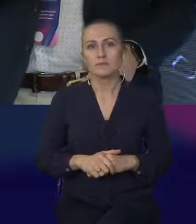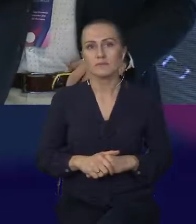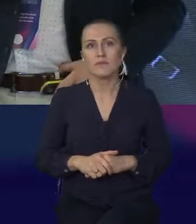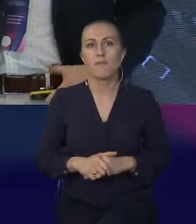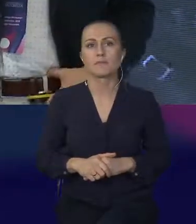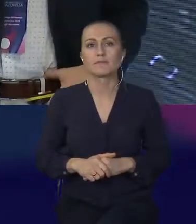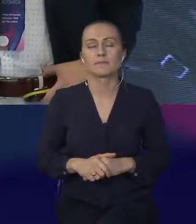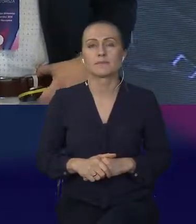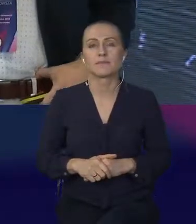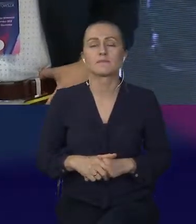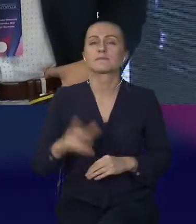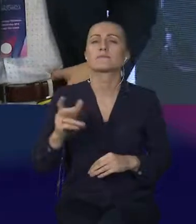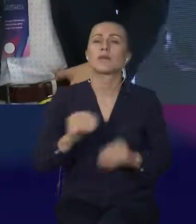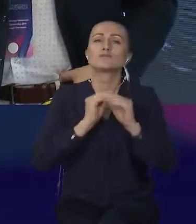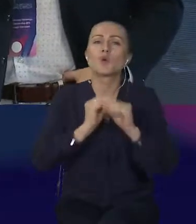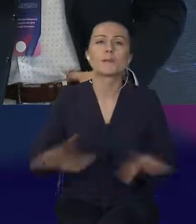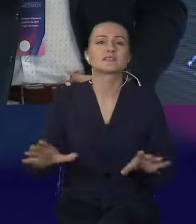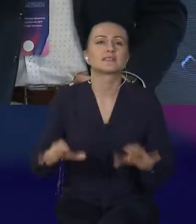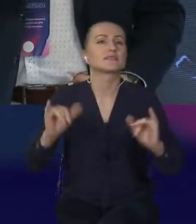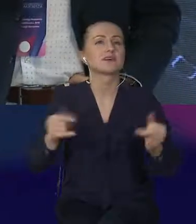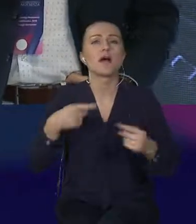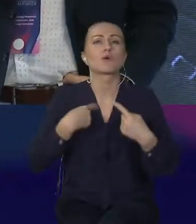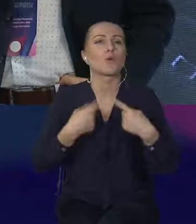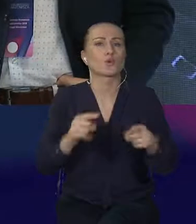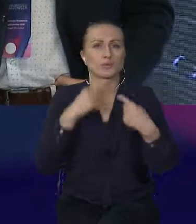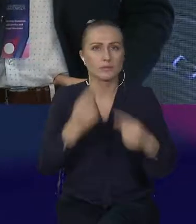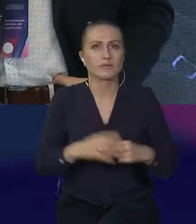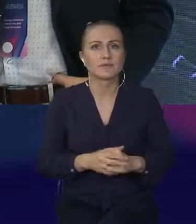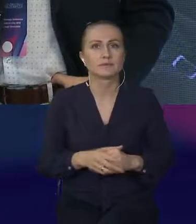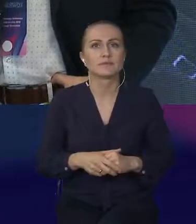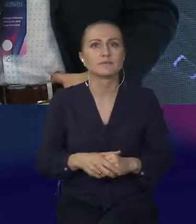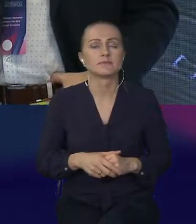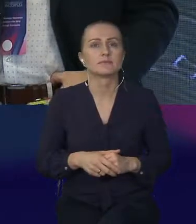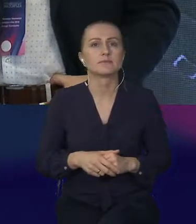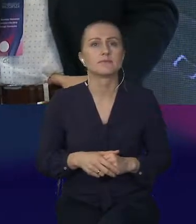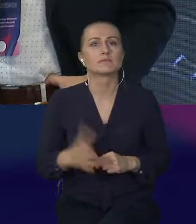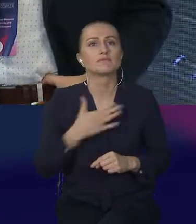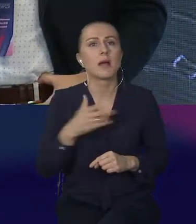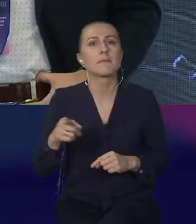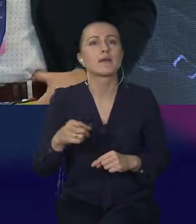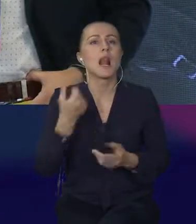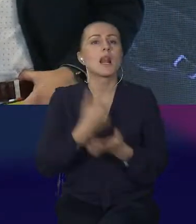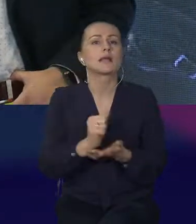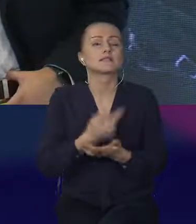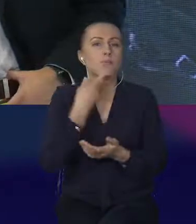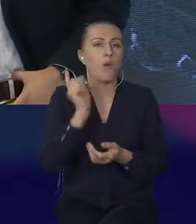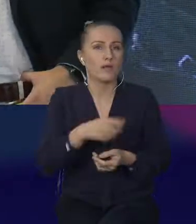Jeśli chodzi o komercjalizację, jeszcze tylko króciutko, mamy listy intencyjne i